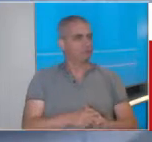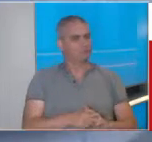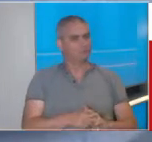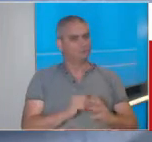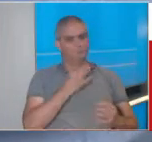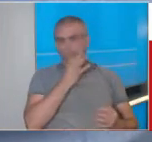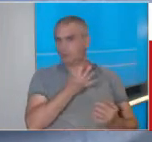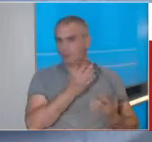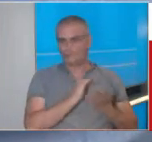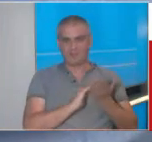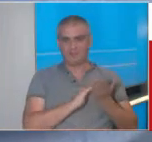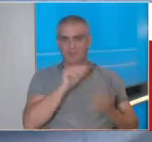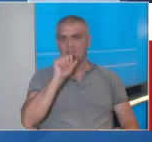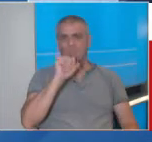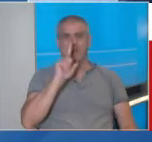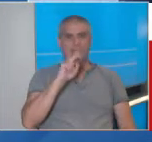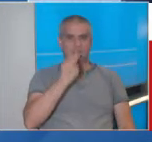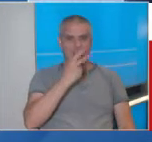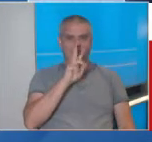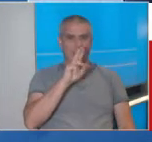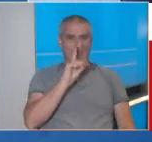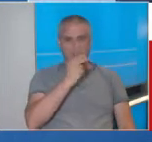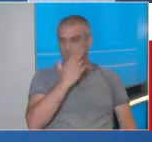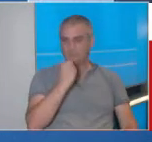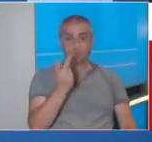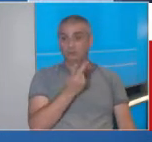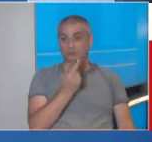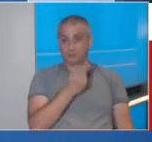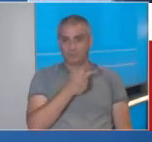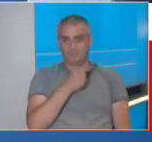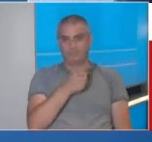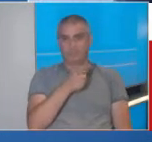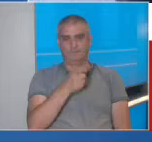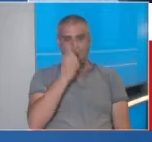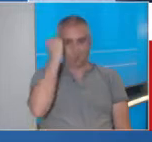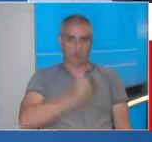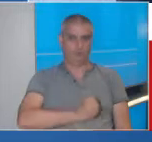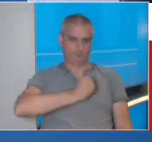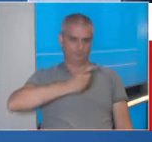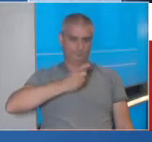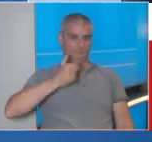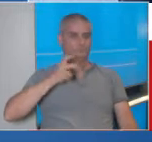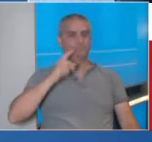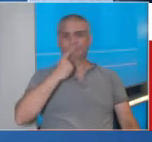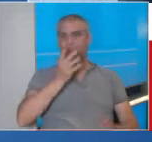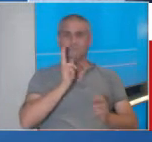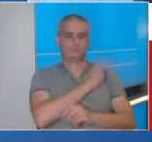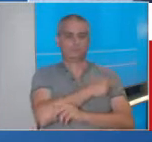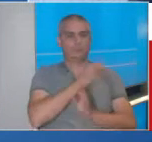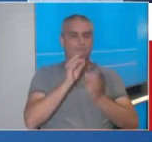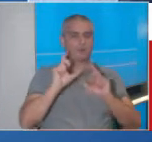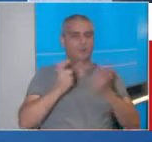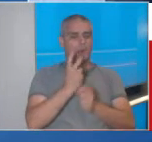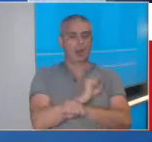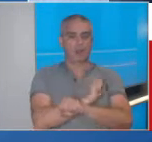אם שואלים לפחות את אילנה רדה, אז היא הרי בטוחה שהשניים האלה הם הרוצחים. היא קראה אתמול למשטרה, לפרקליטות, לעצור את